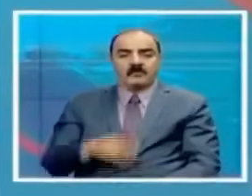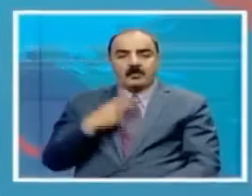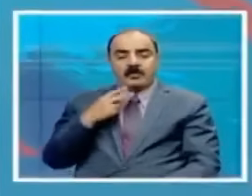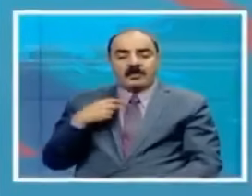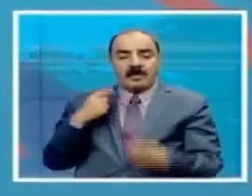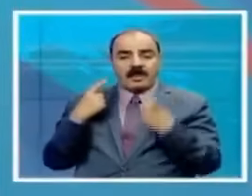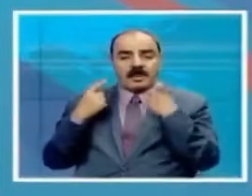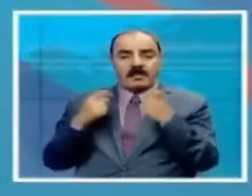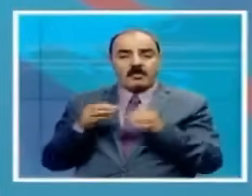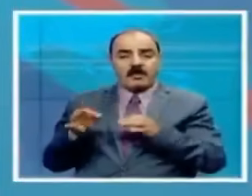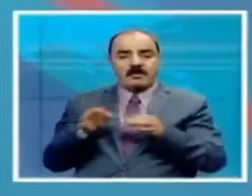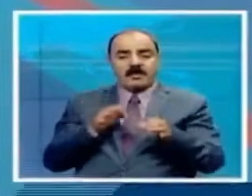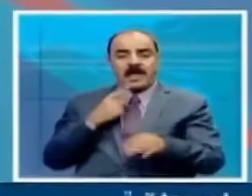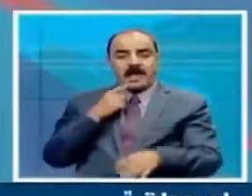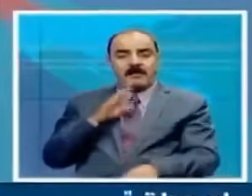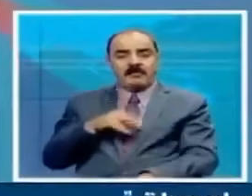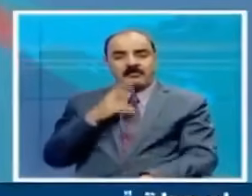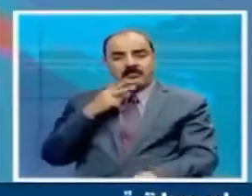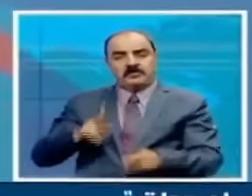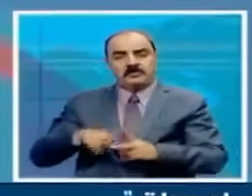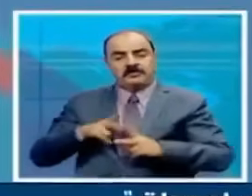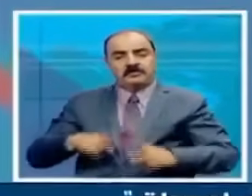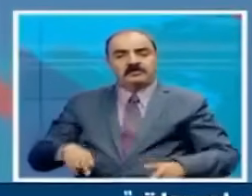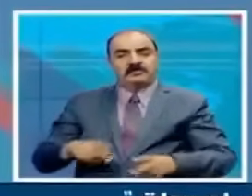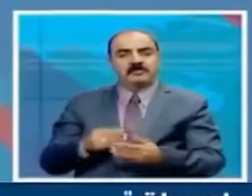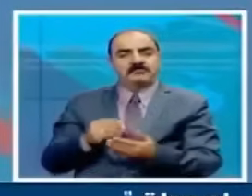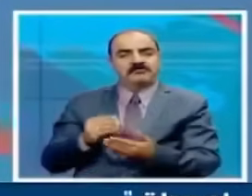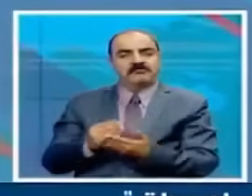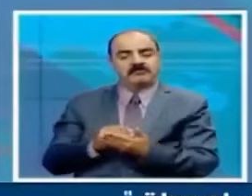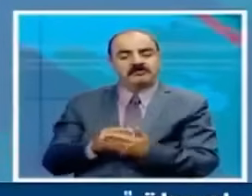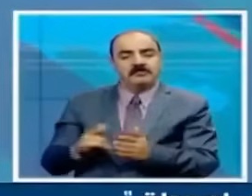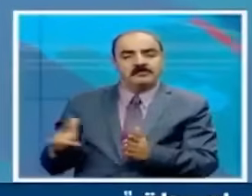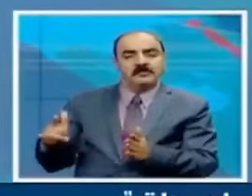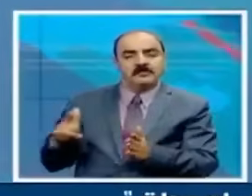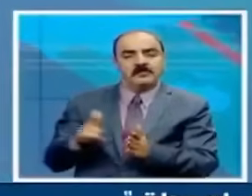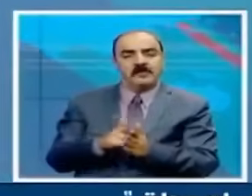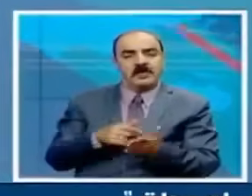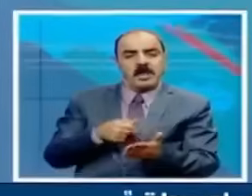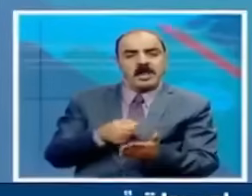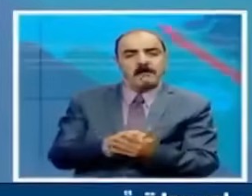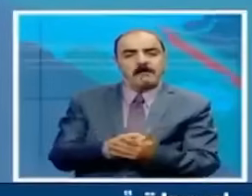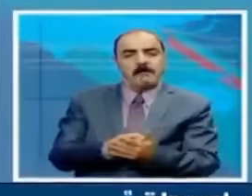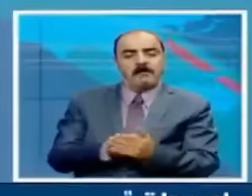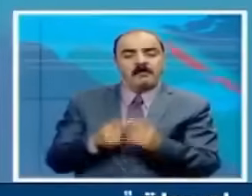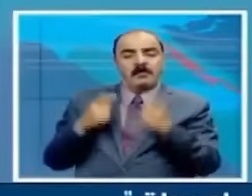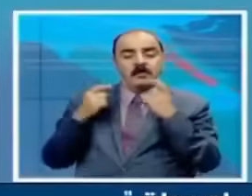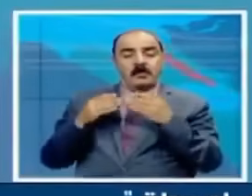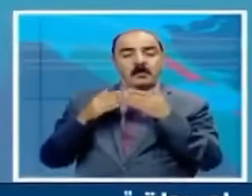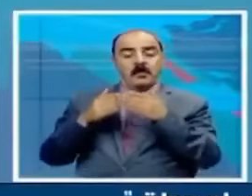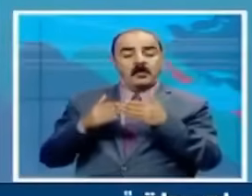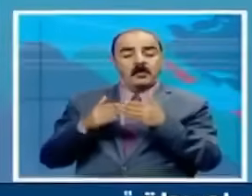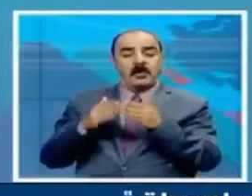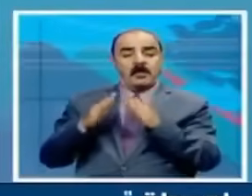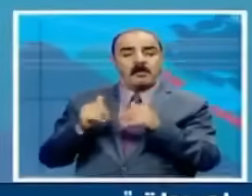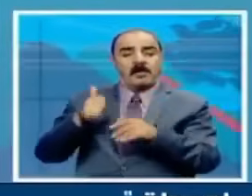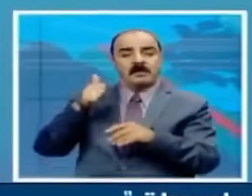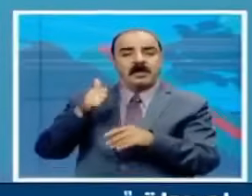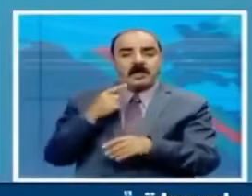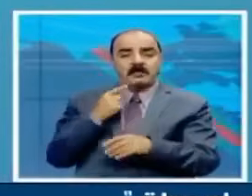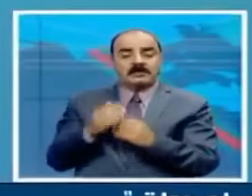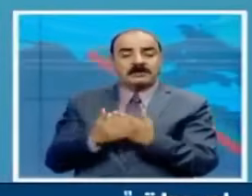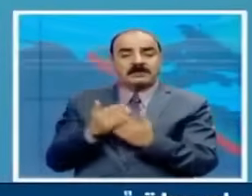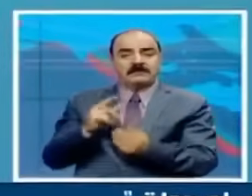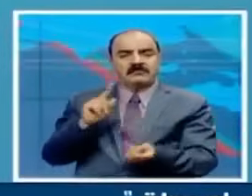شهد وزير النقل المهندس كامل الوزير شهد توقيع إجراءات تسليم الرصيف الجنوبي لمحطة الحاويات تحيا